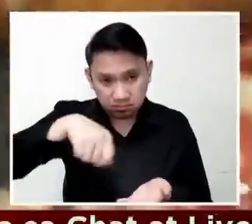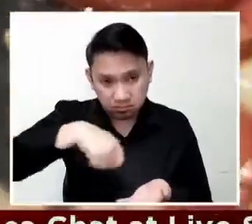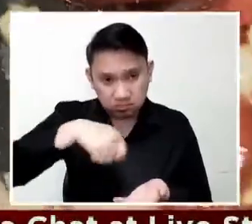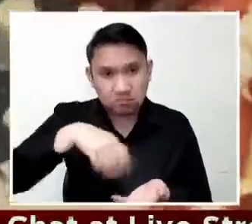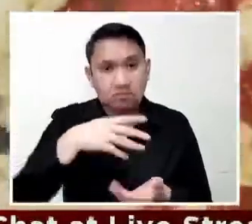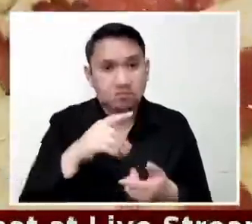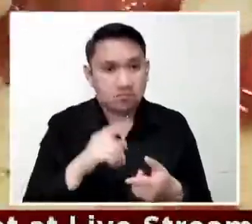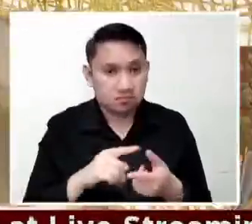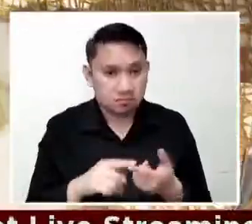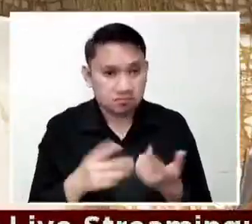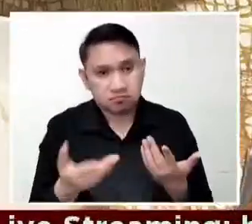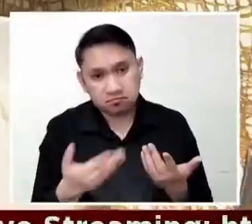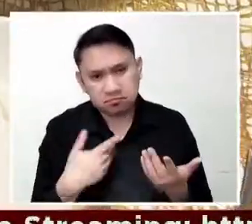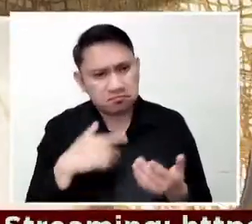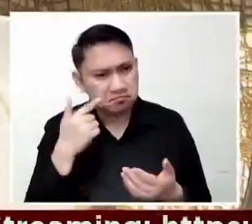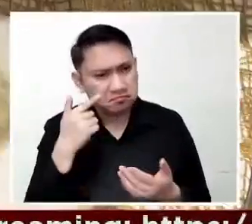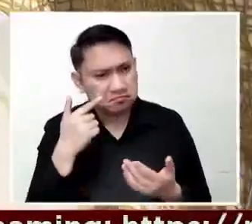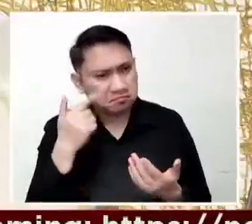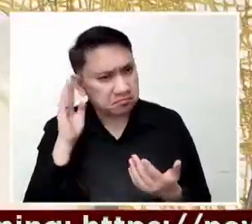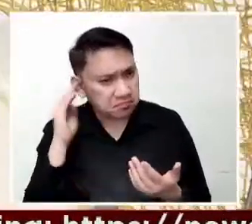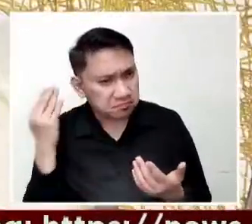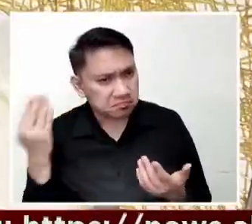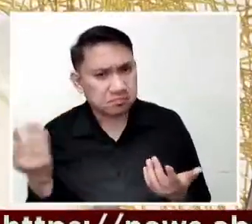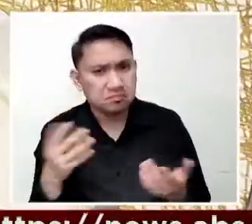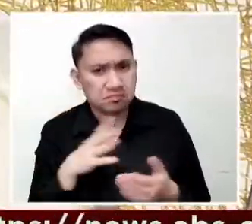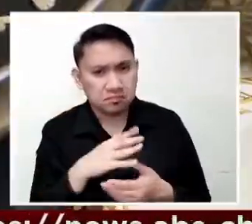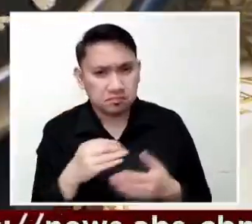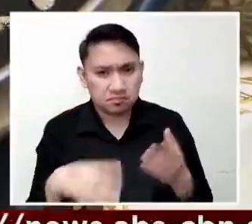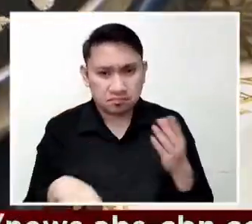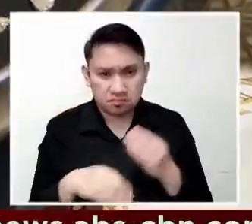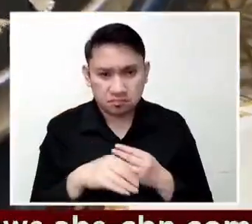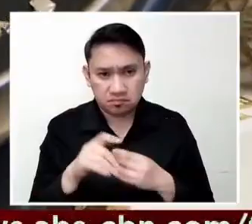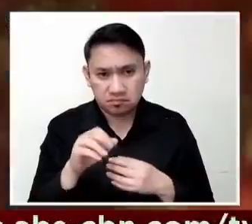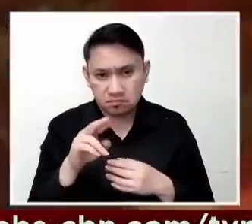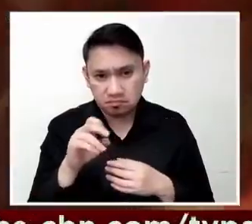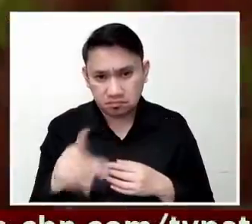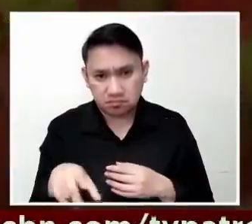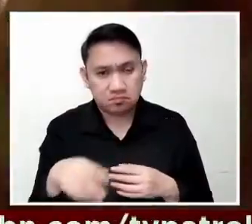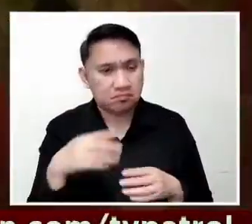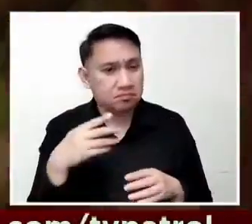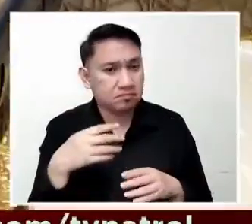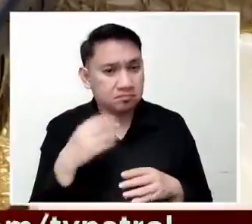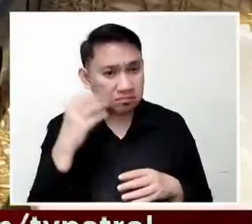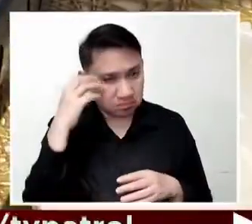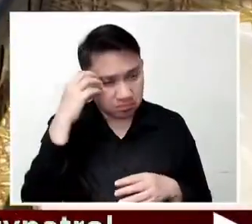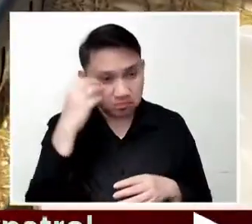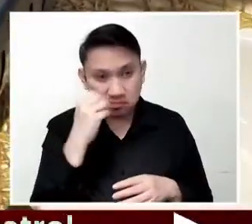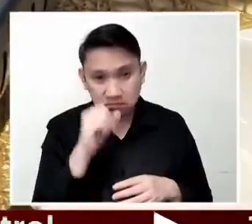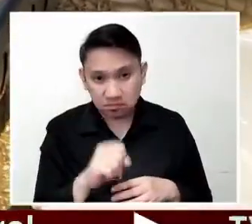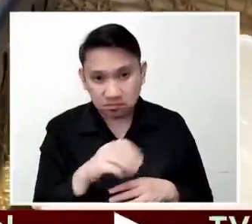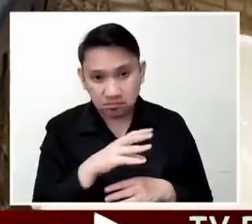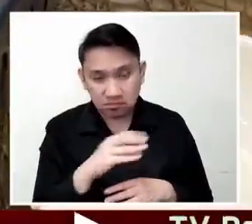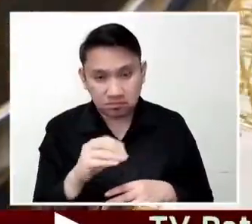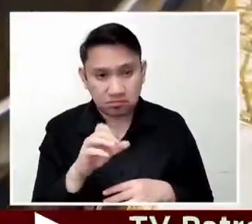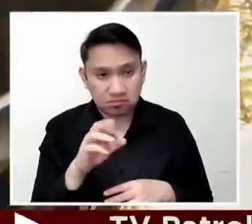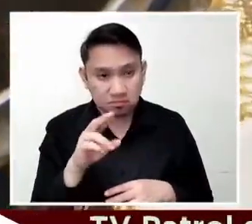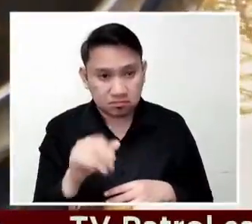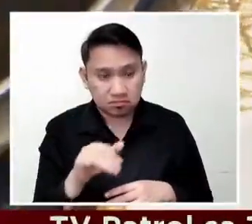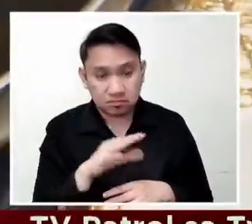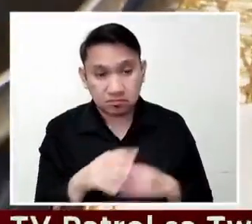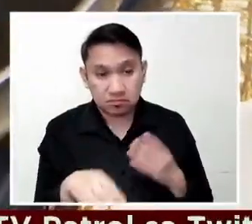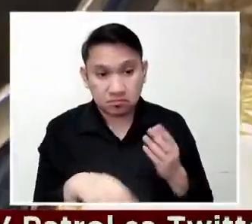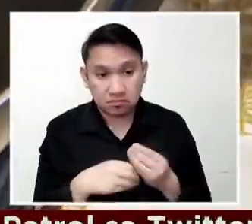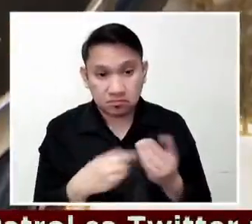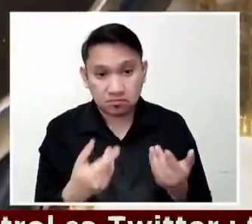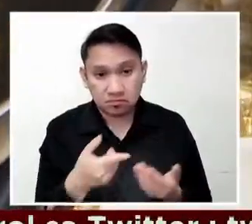maging golden brown. Tapos ilagay ang dahon ng laurel, kamatis at celery. Lagyan ng tomato paste at